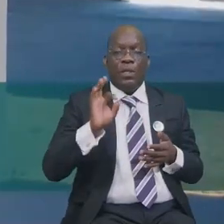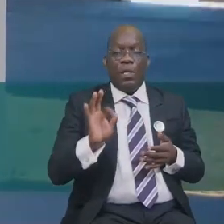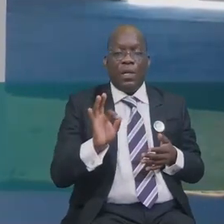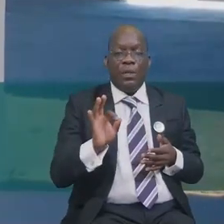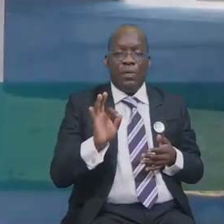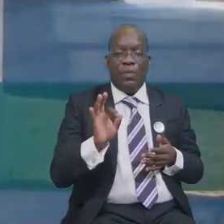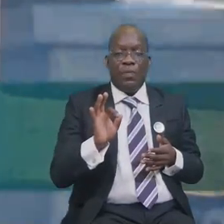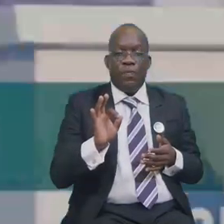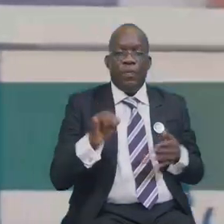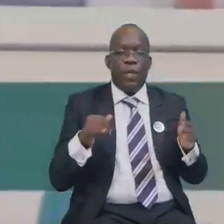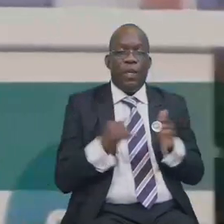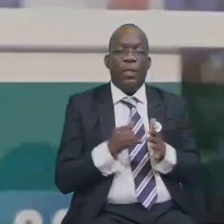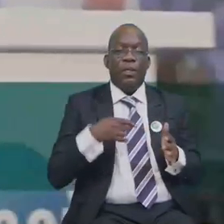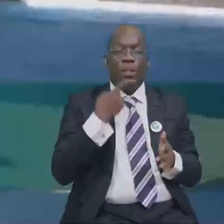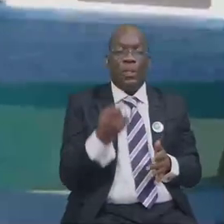Verset 9.